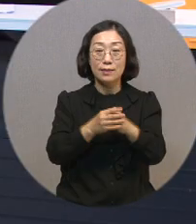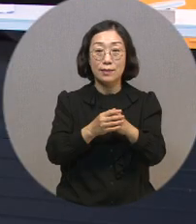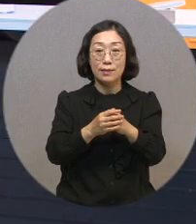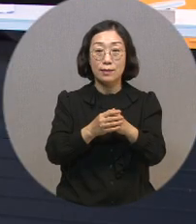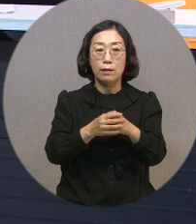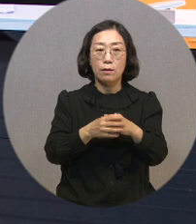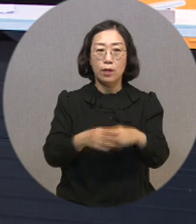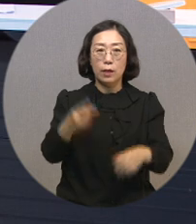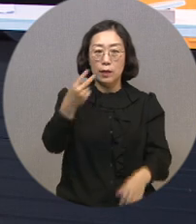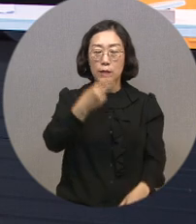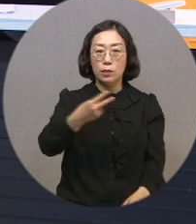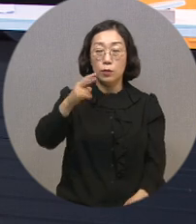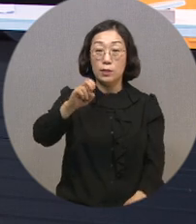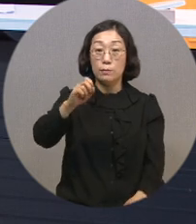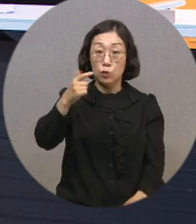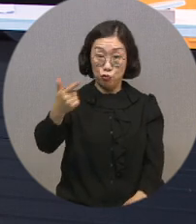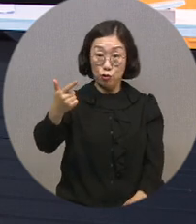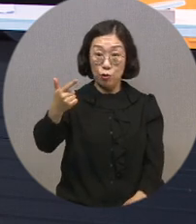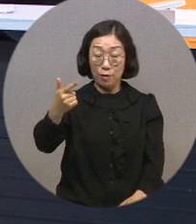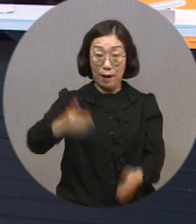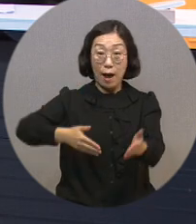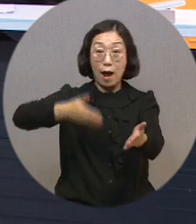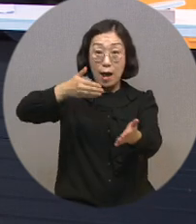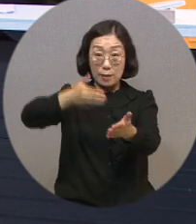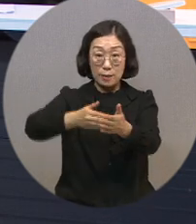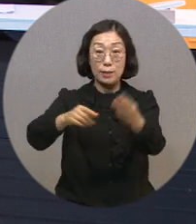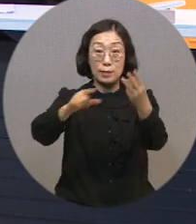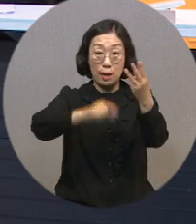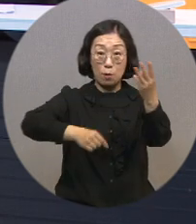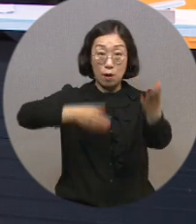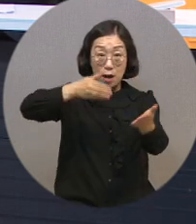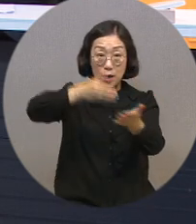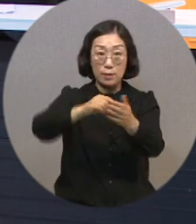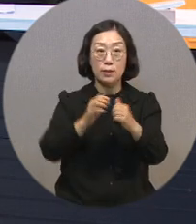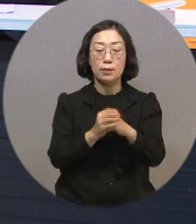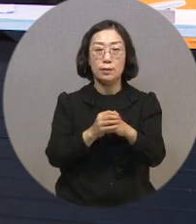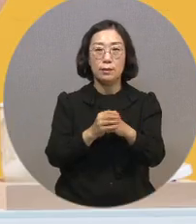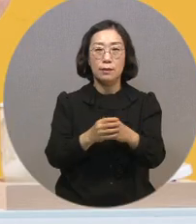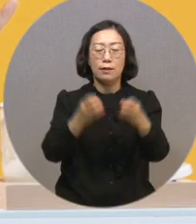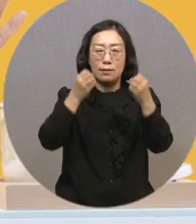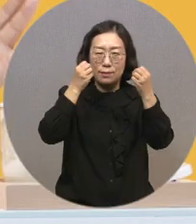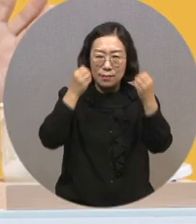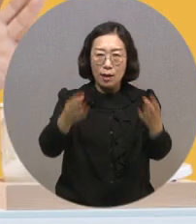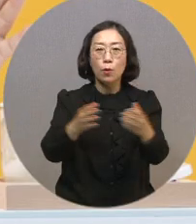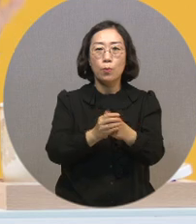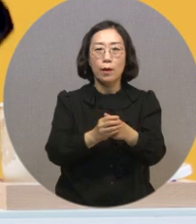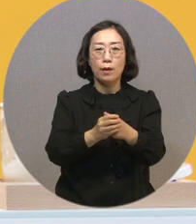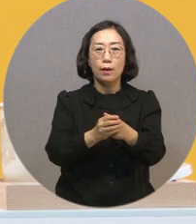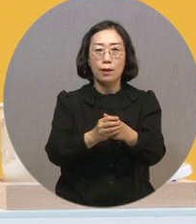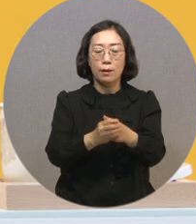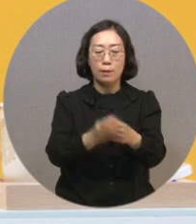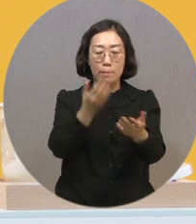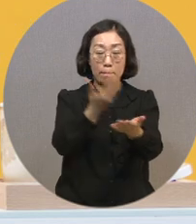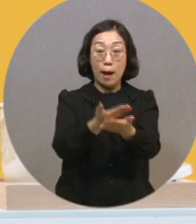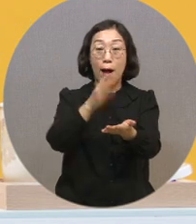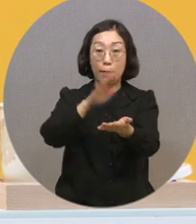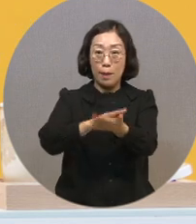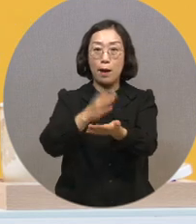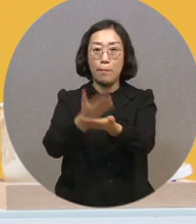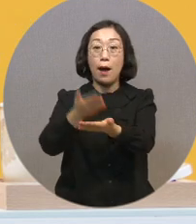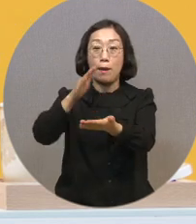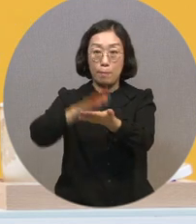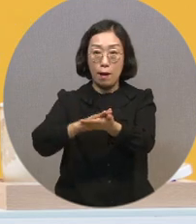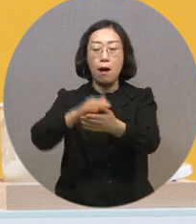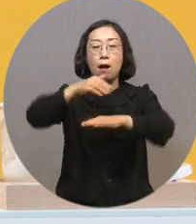저희들이 2026년 네. 3월부로 이제 다시 다시 이제 새롭게 학교가 만들어지고